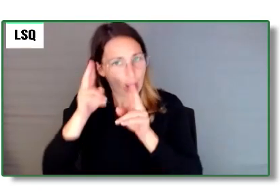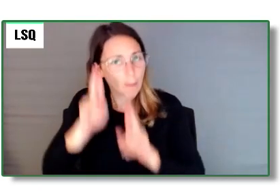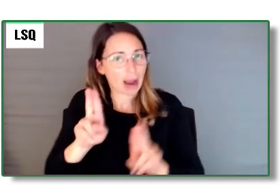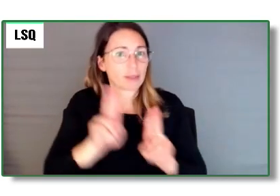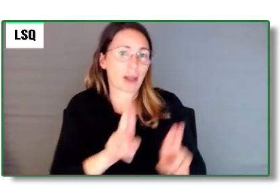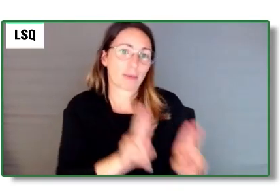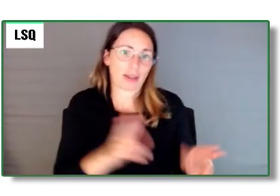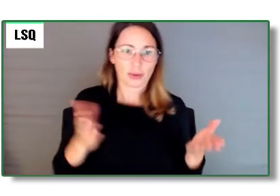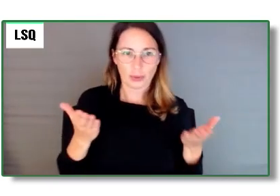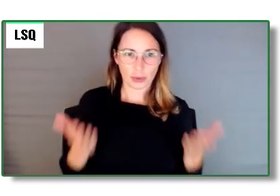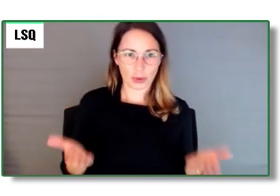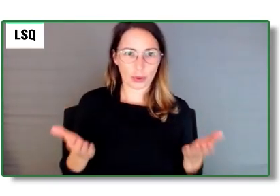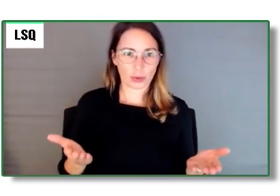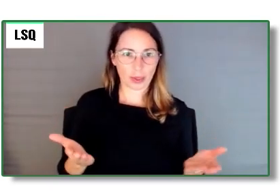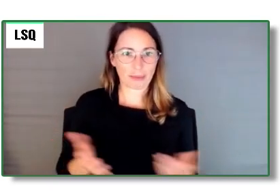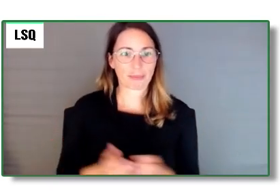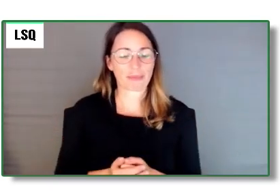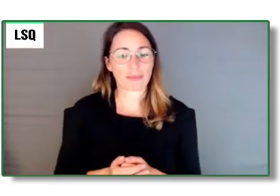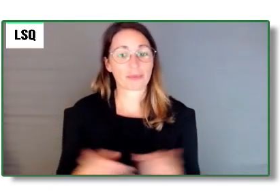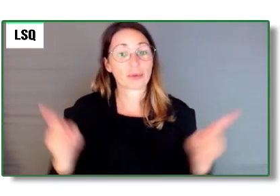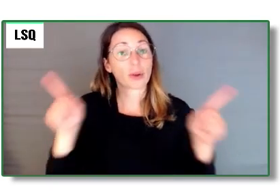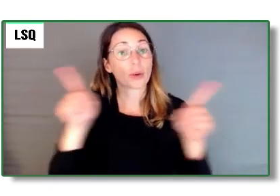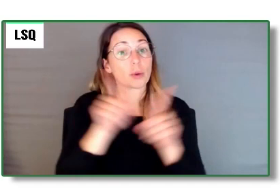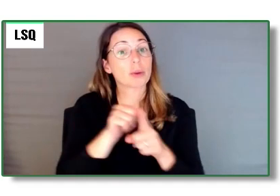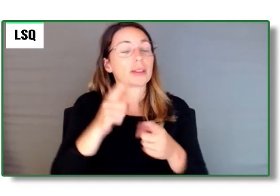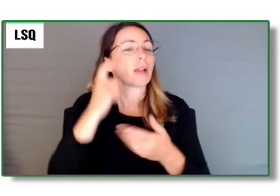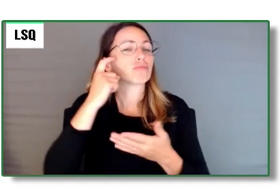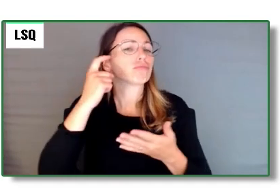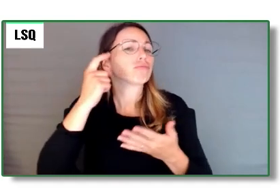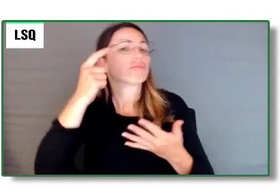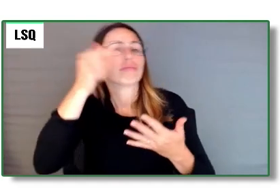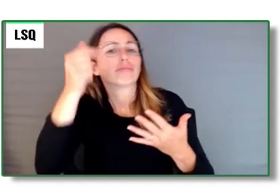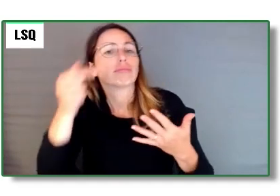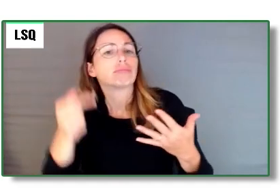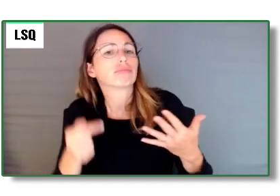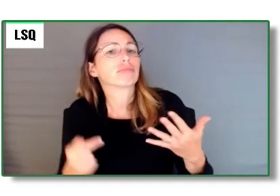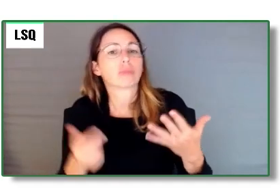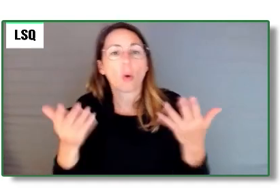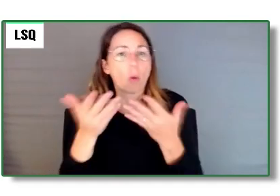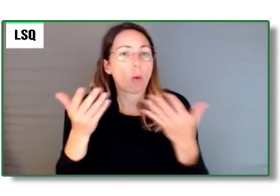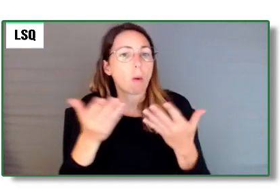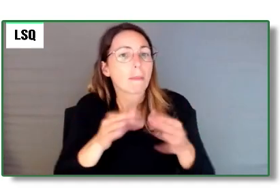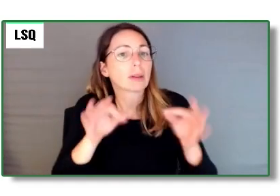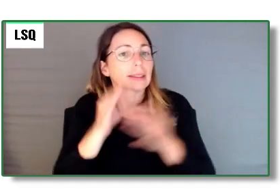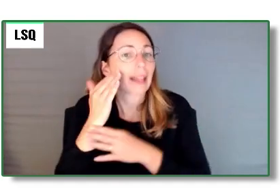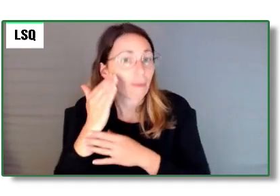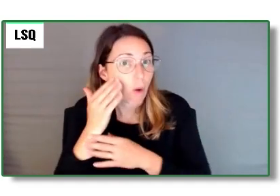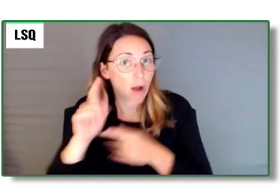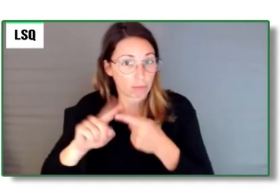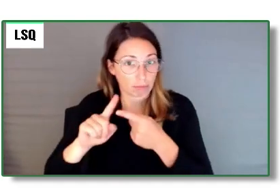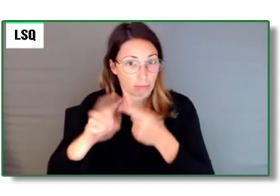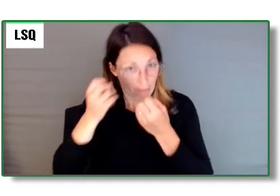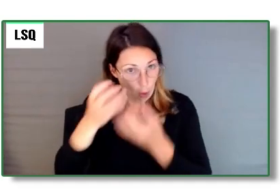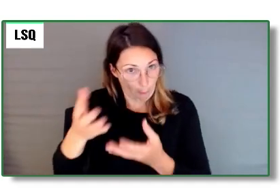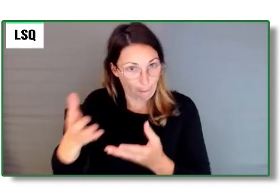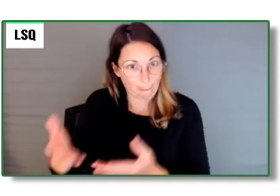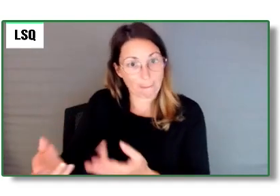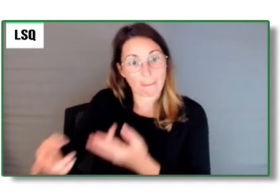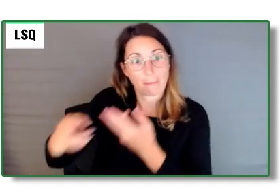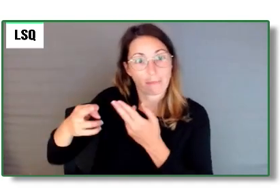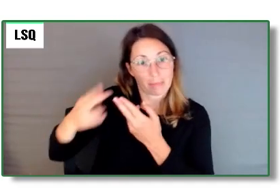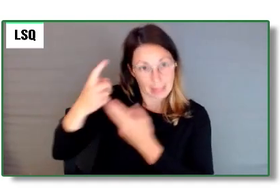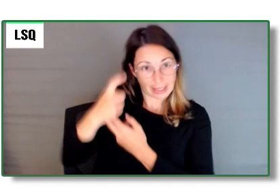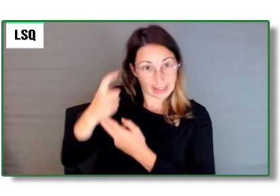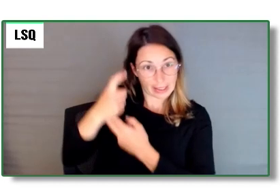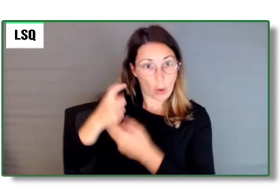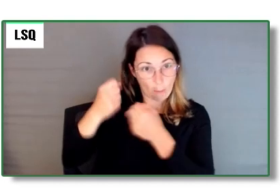Quelques remarques d'intendance. Vous pouvez poser des questions dans la case Q&A au bas de l'écran. Vous pouvez